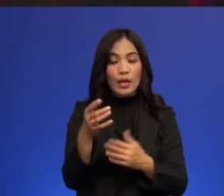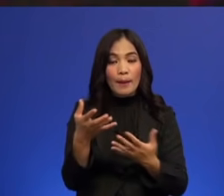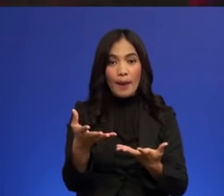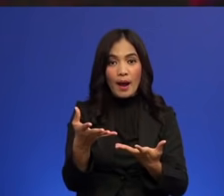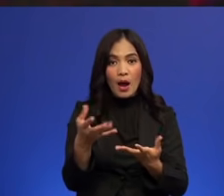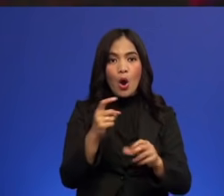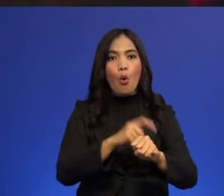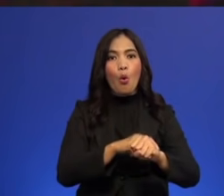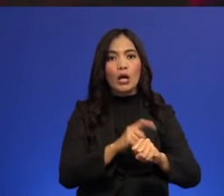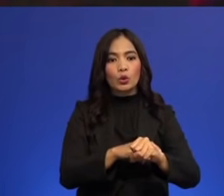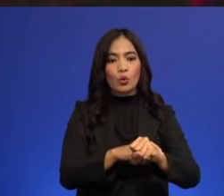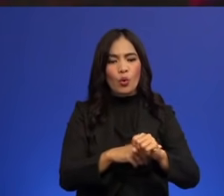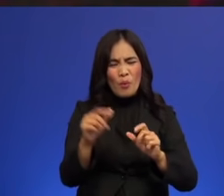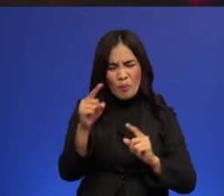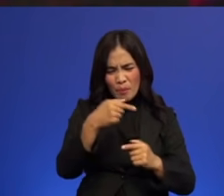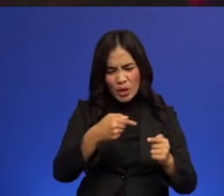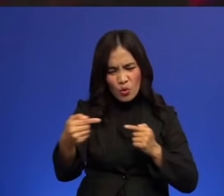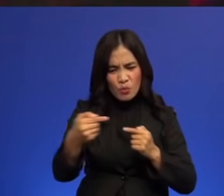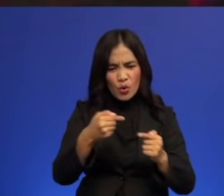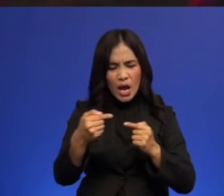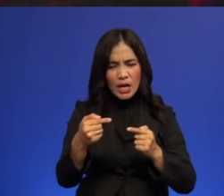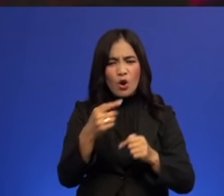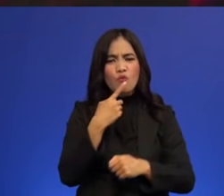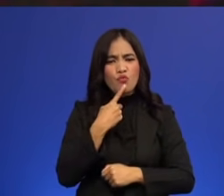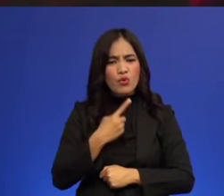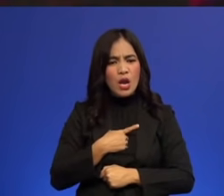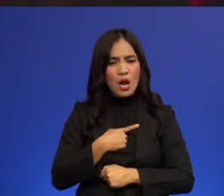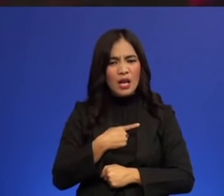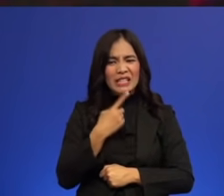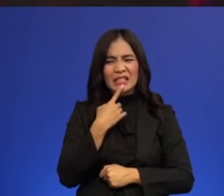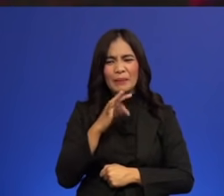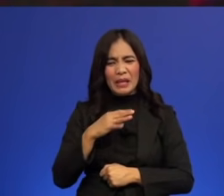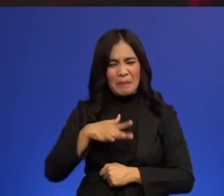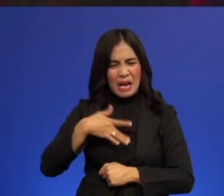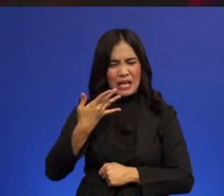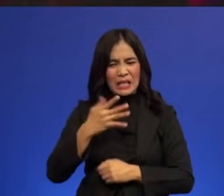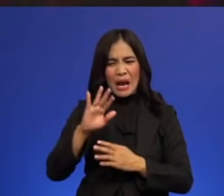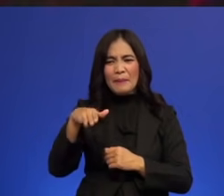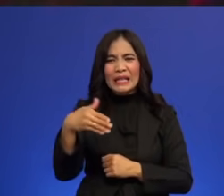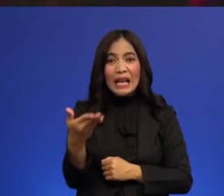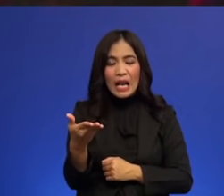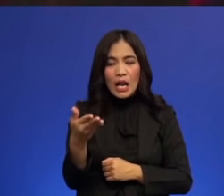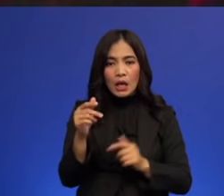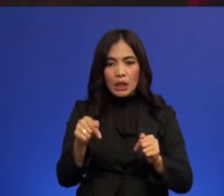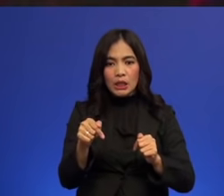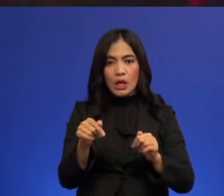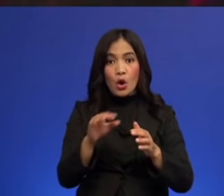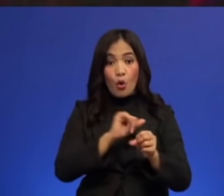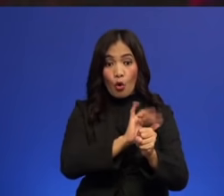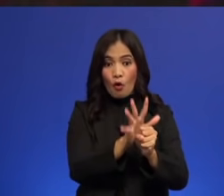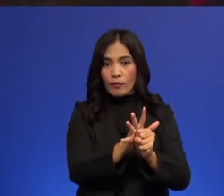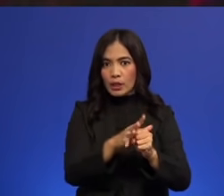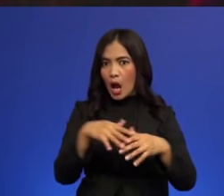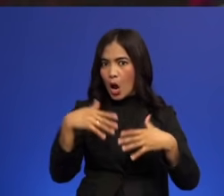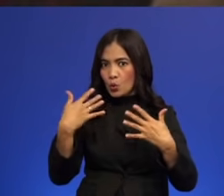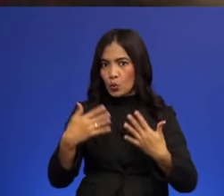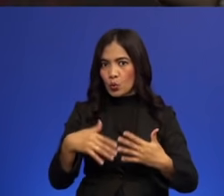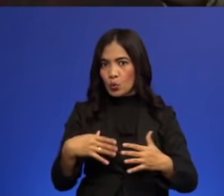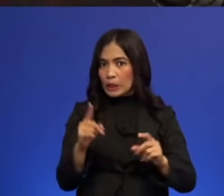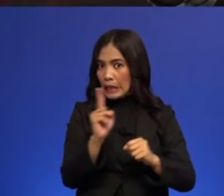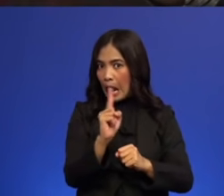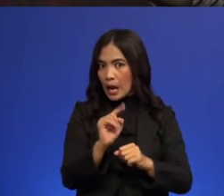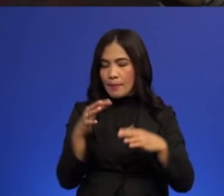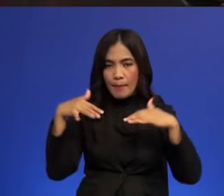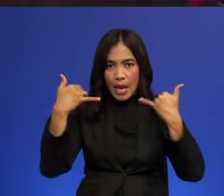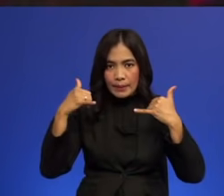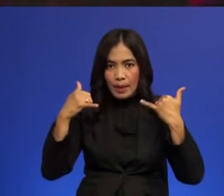di tengah-tengah pergumulan menghadapi maut, ya, karena penyakit ini tidak main-main, saudaraku.